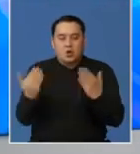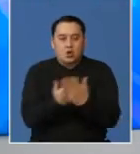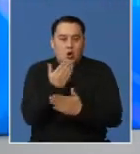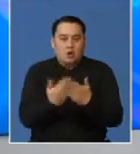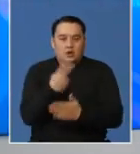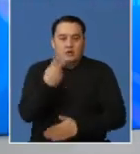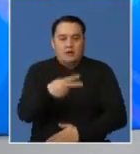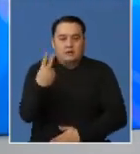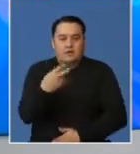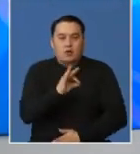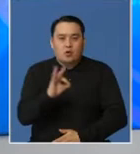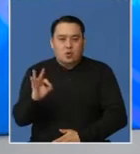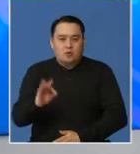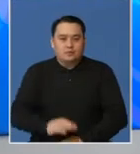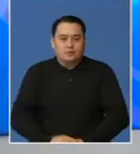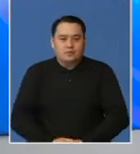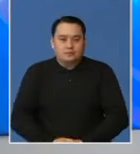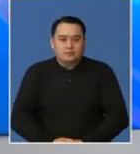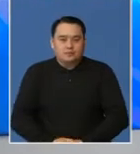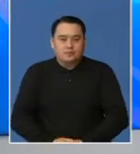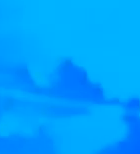в 22:00.